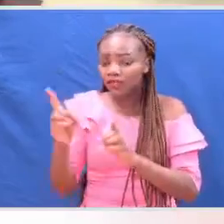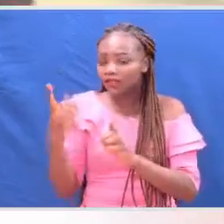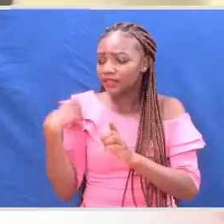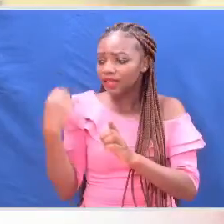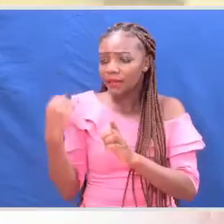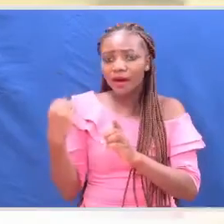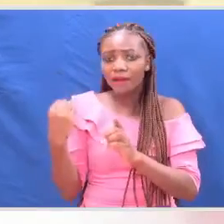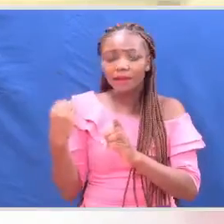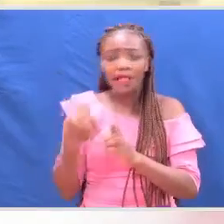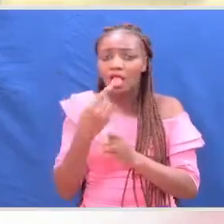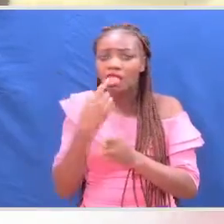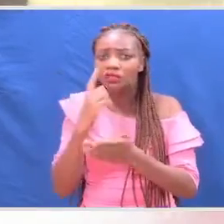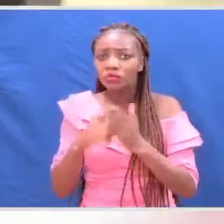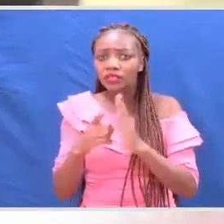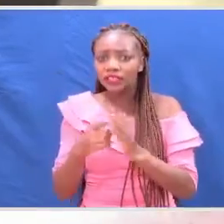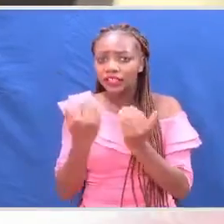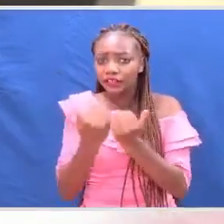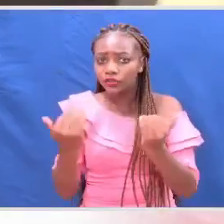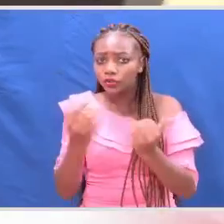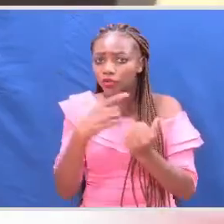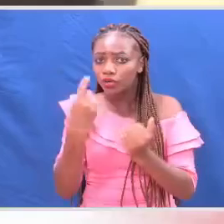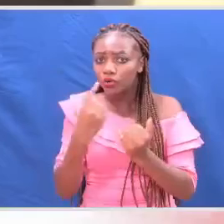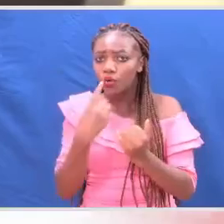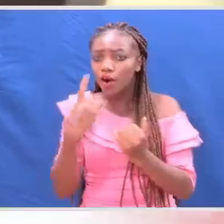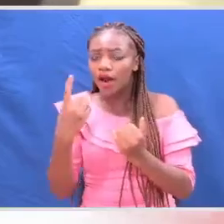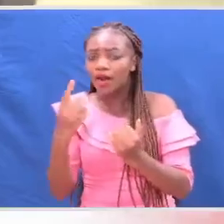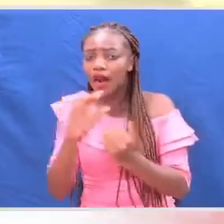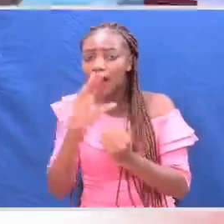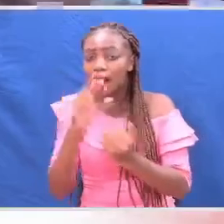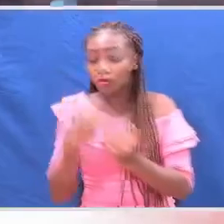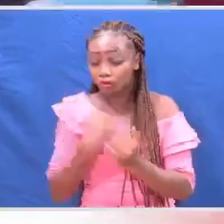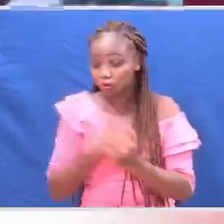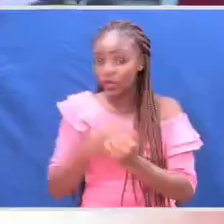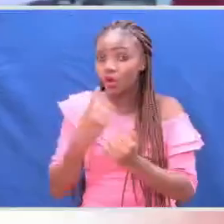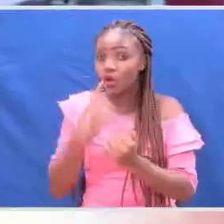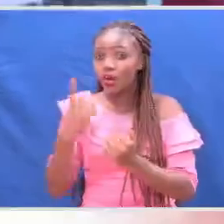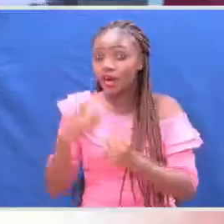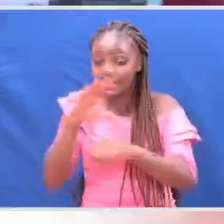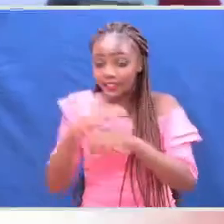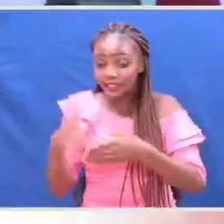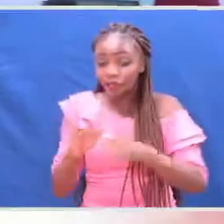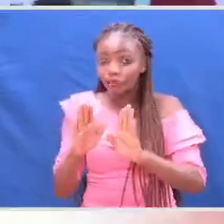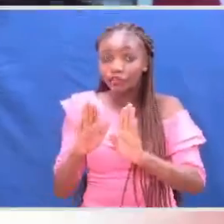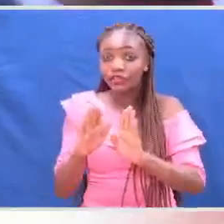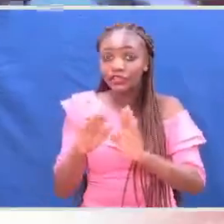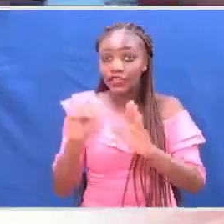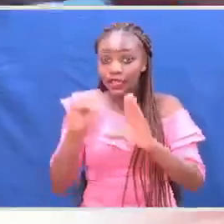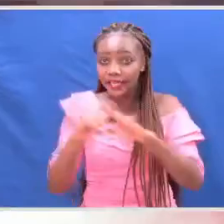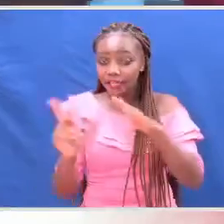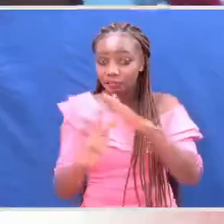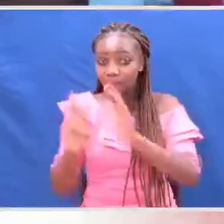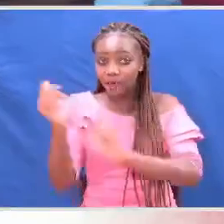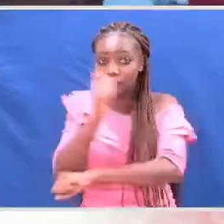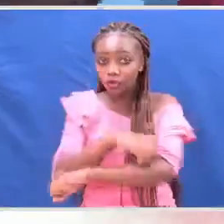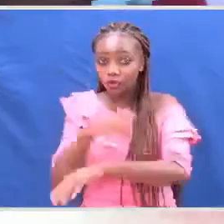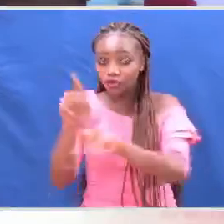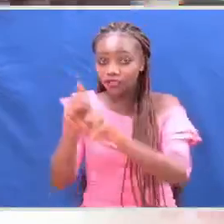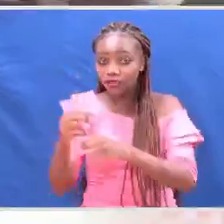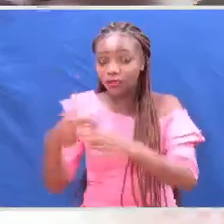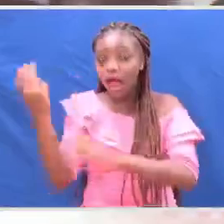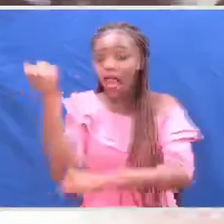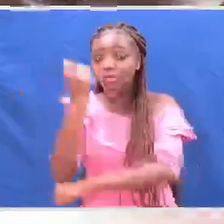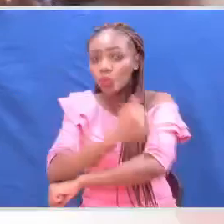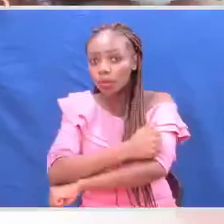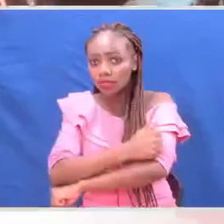hiyo, watoto wasiopungua 100 wamefanikiwa kupata nafasi katika shule za msingi na hata za